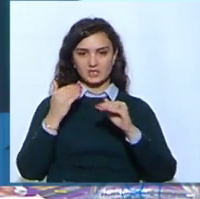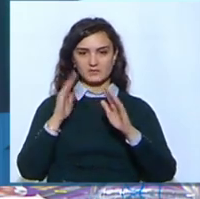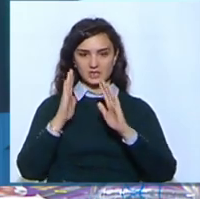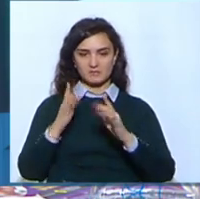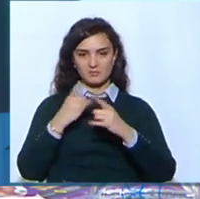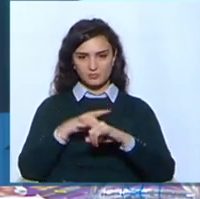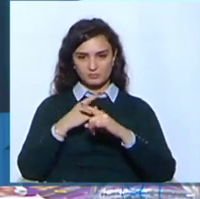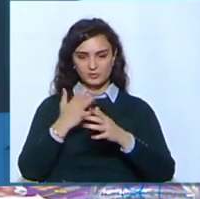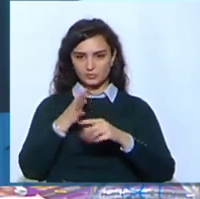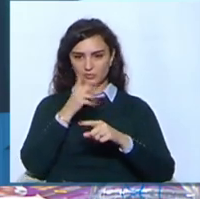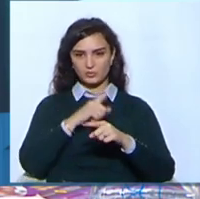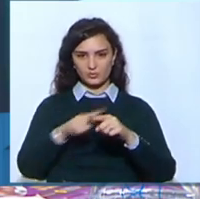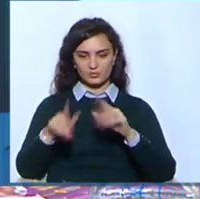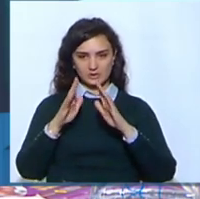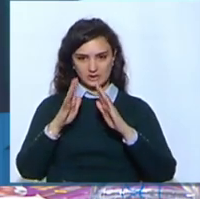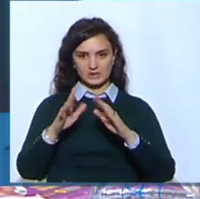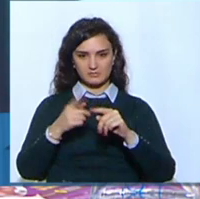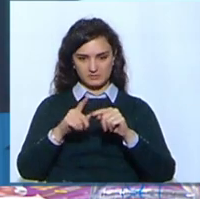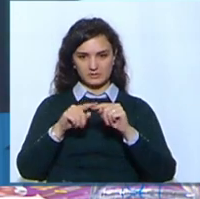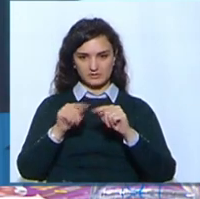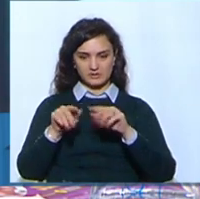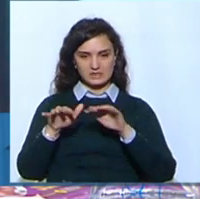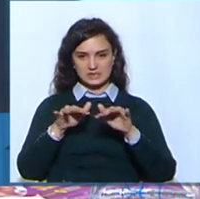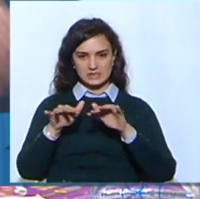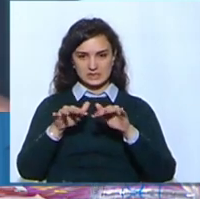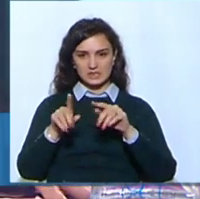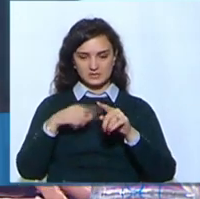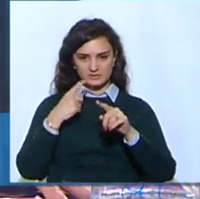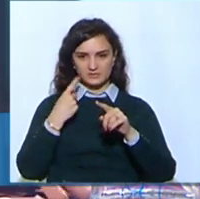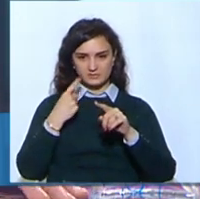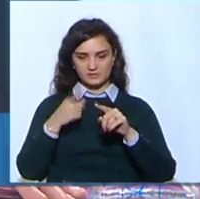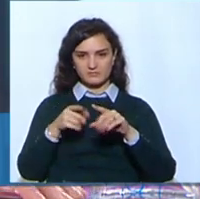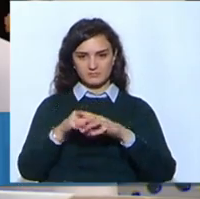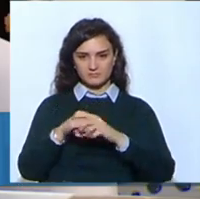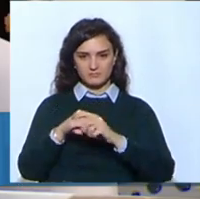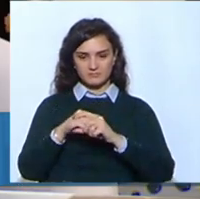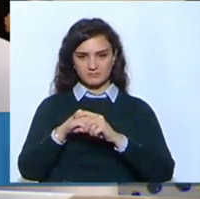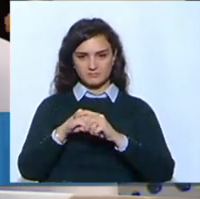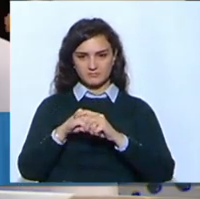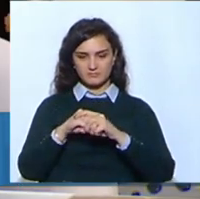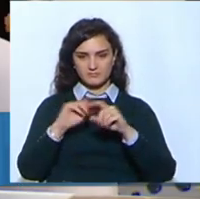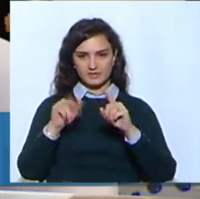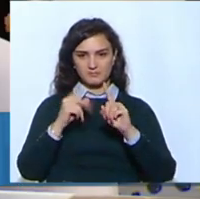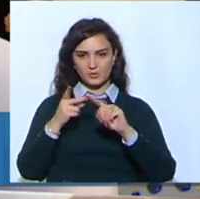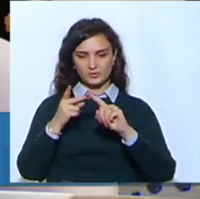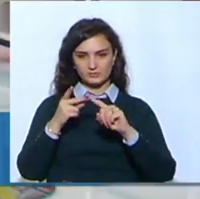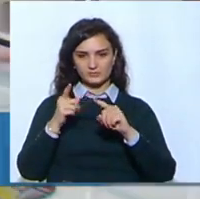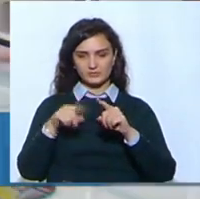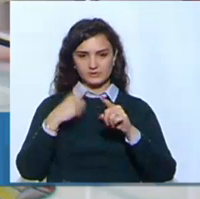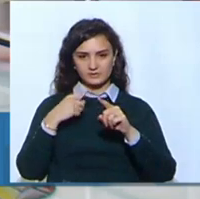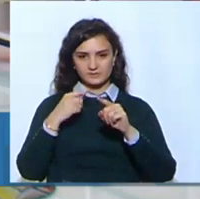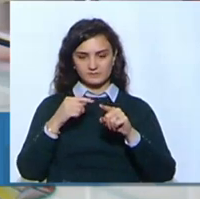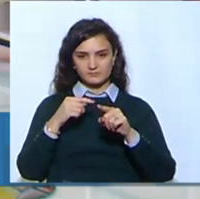ეს მშობიარობა თუ დროული იქნება, იმ სანაყოფე სითხე ახსენეთ თქვენ და დაღვრა. და მეორე მხრივ თქვენ